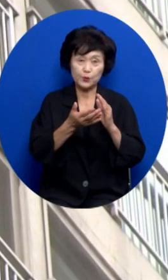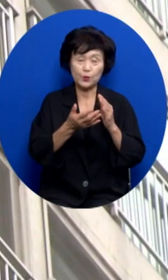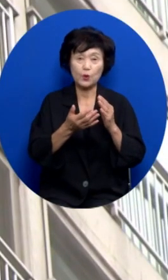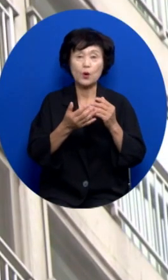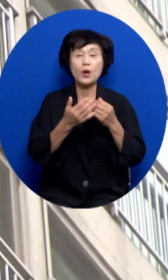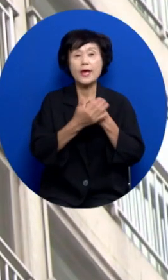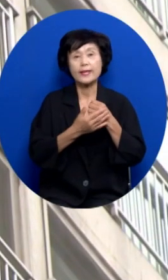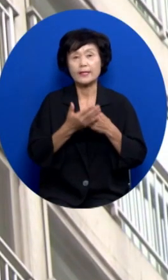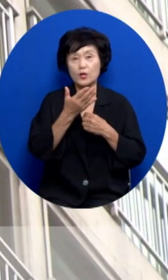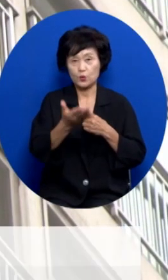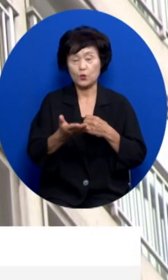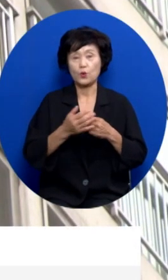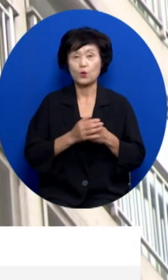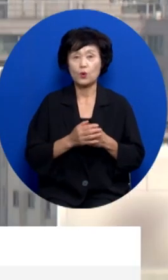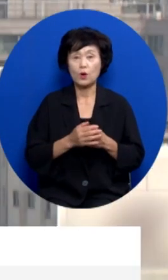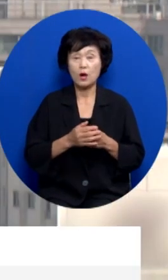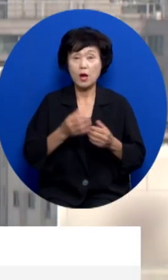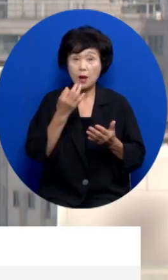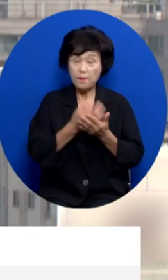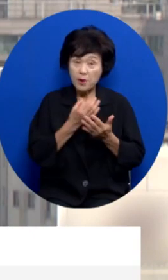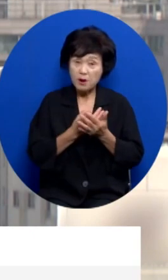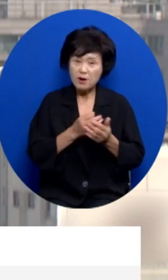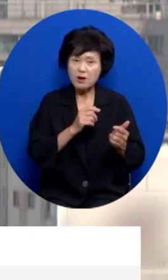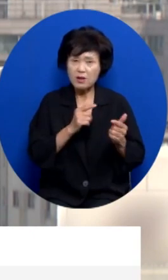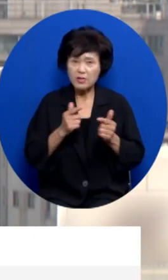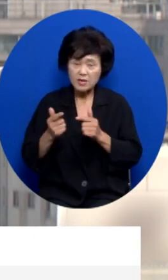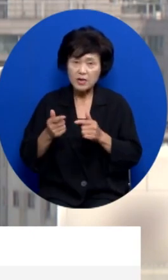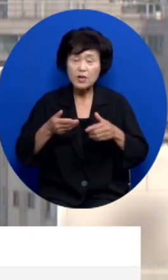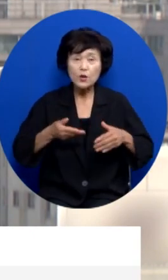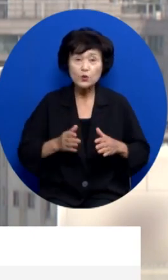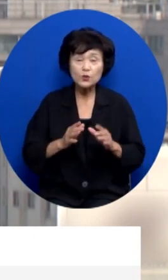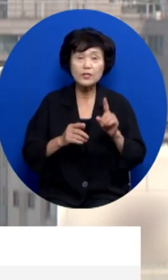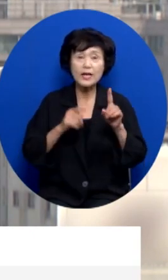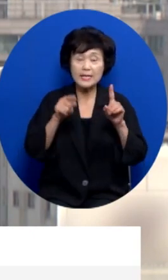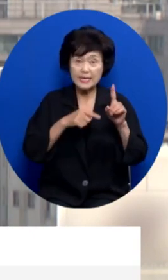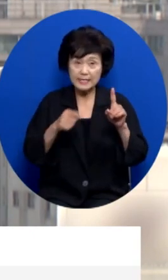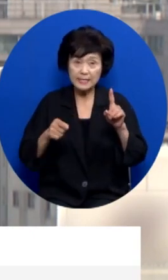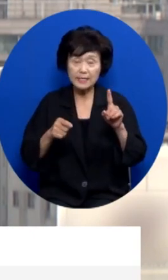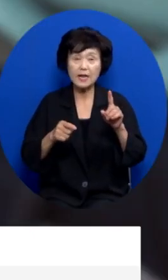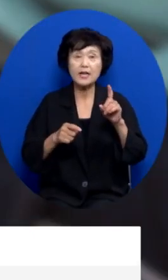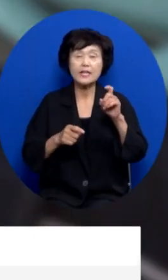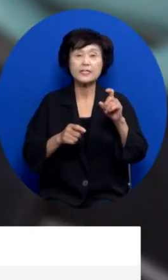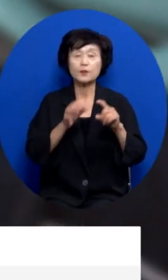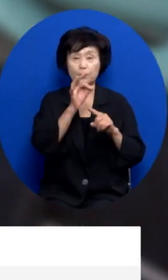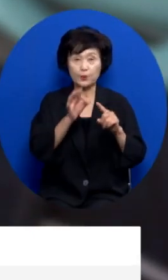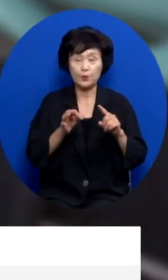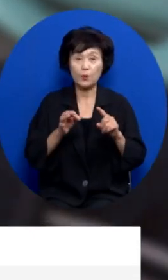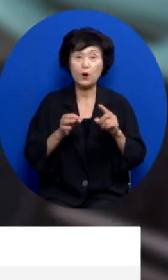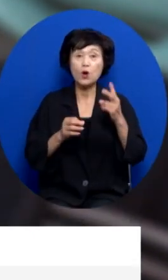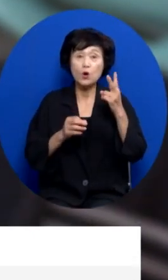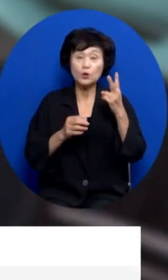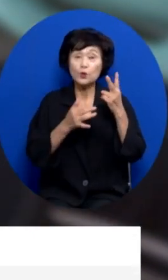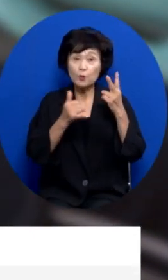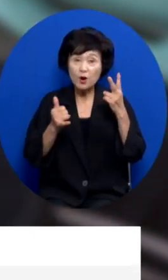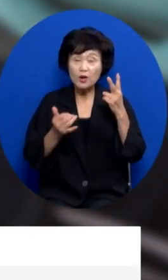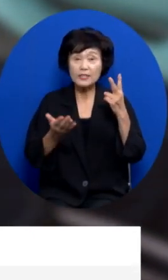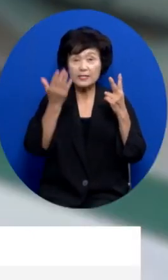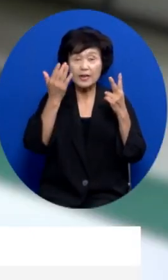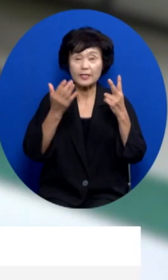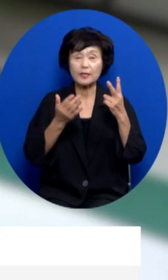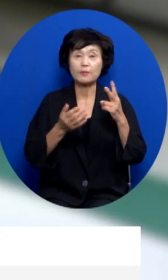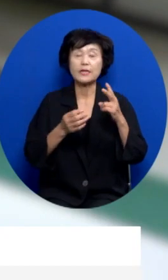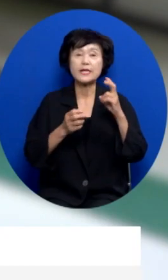수에 따라 소득과 자산 요건을 출산자녀 1인당 10%, 아이가 2명 이상일 경우